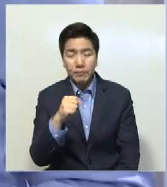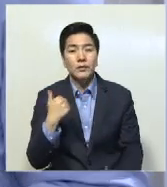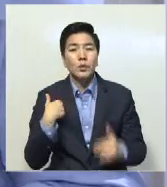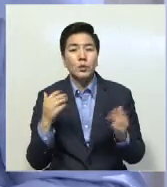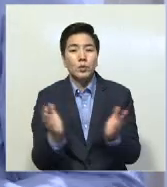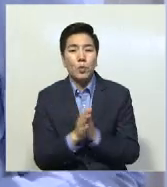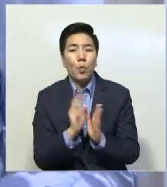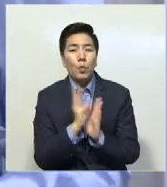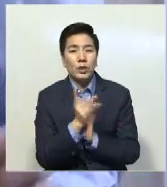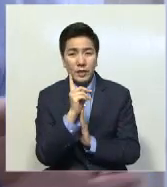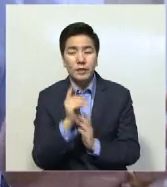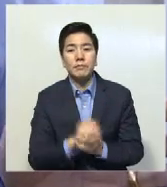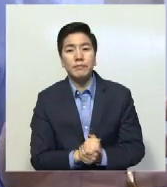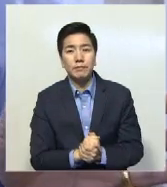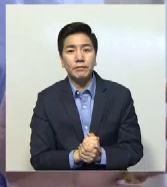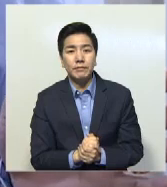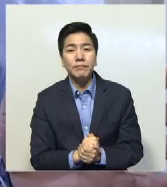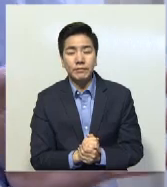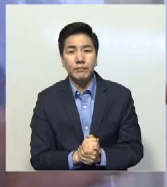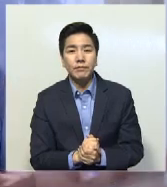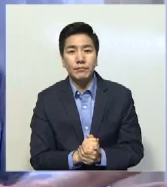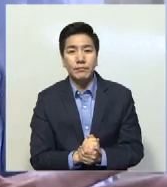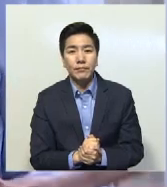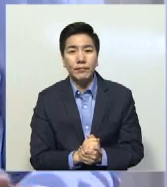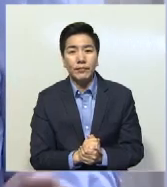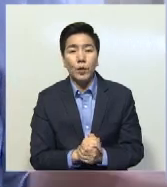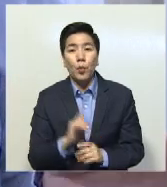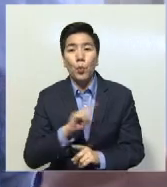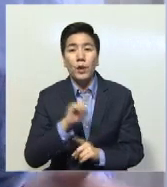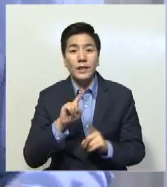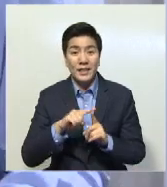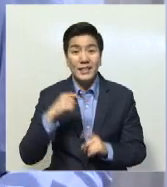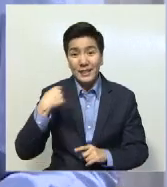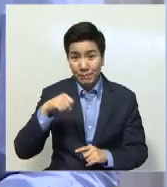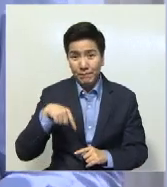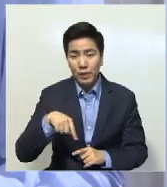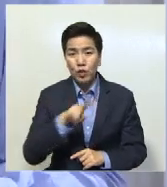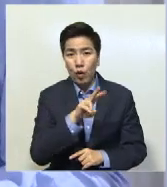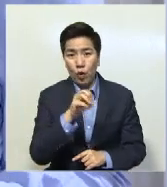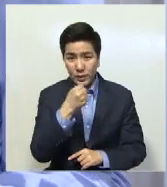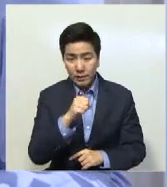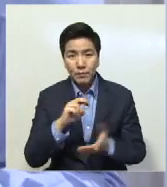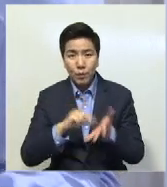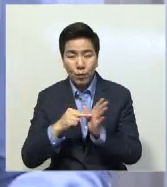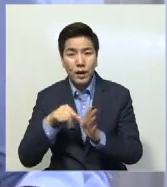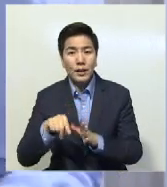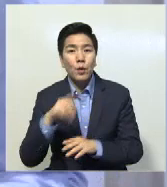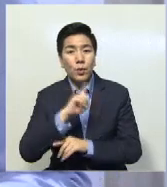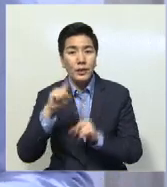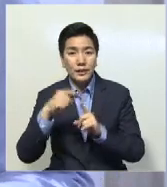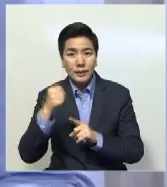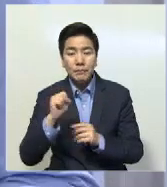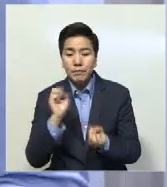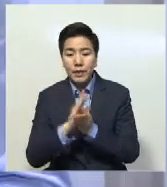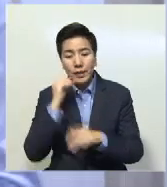ต่อวินาทีณวันที่10เพราะฉะนั้นถ้าออกมา210น่ะที่จะมีผลกระทบก็คือท้ายเ